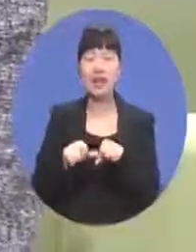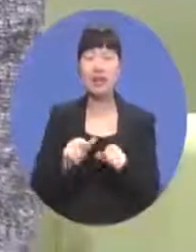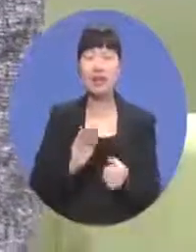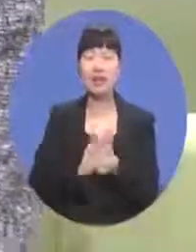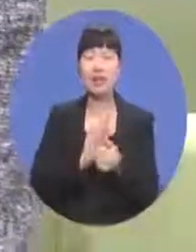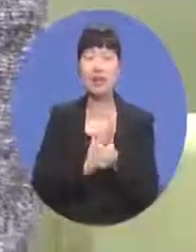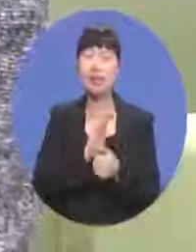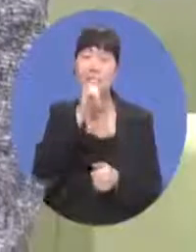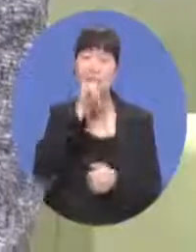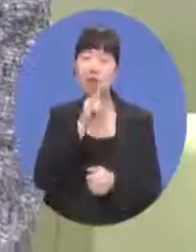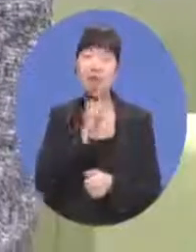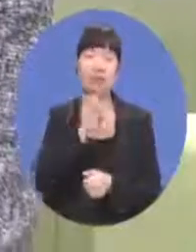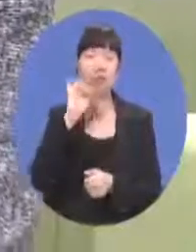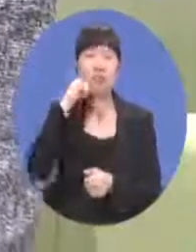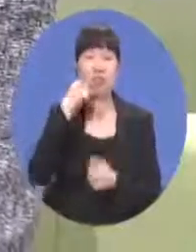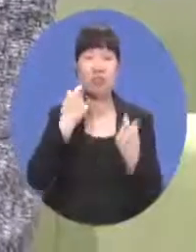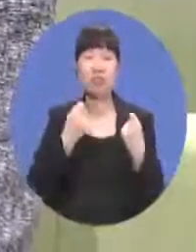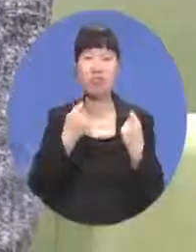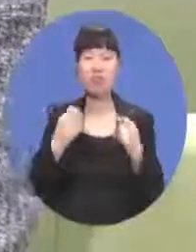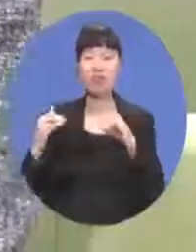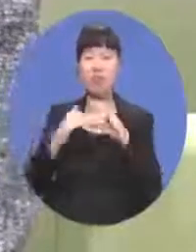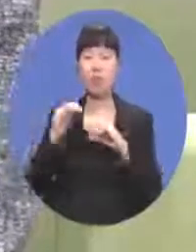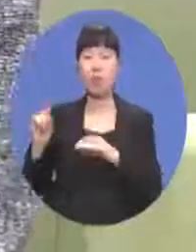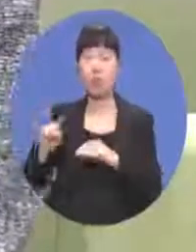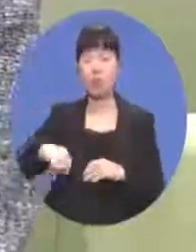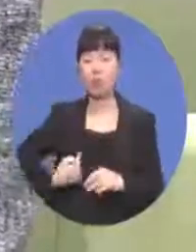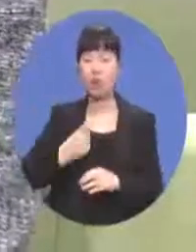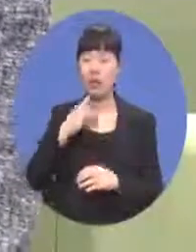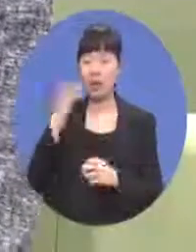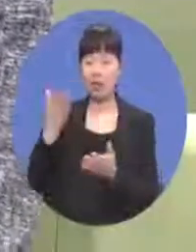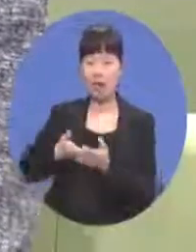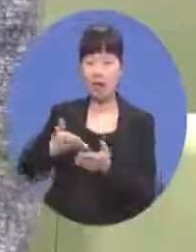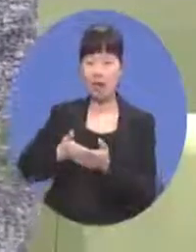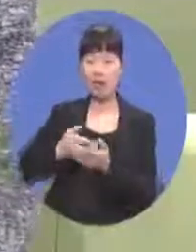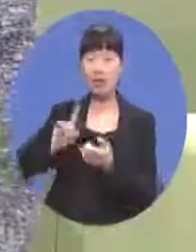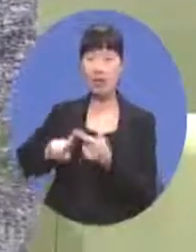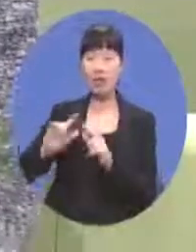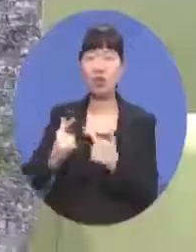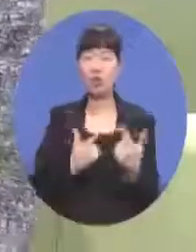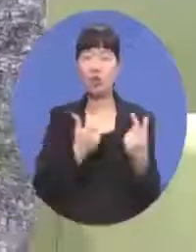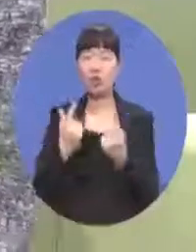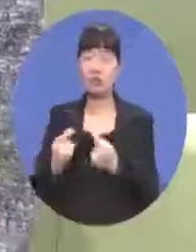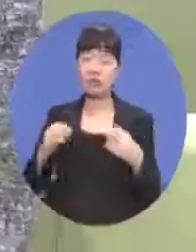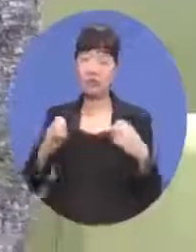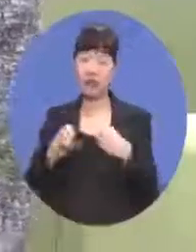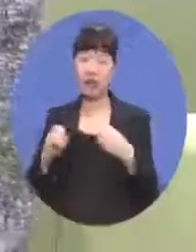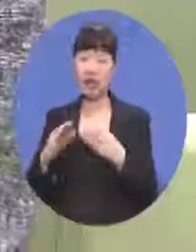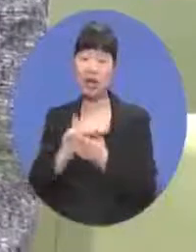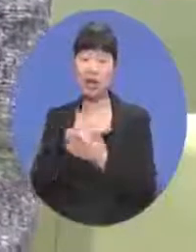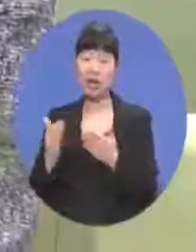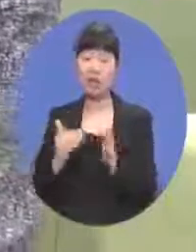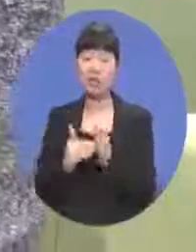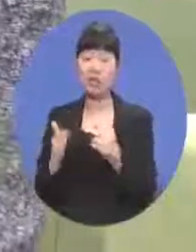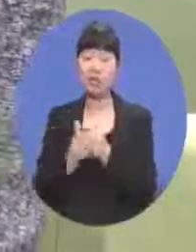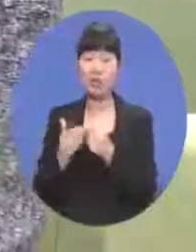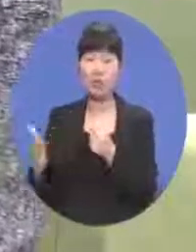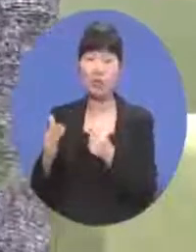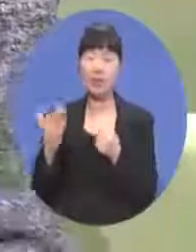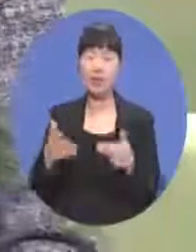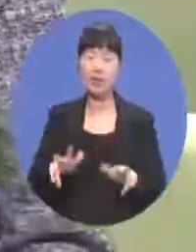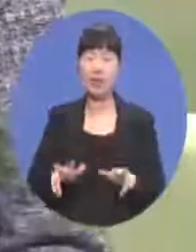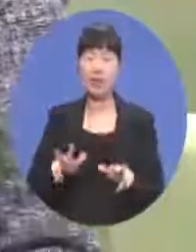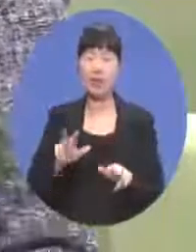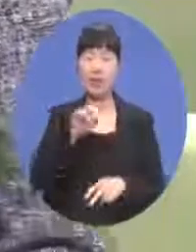말할 수는 없어요. 그러니까 의사소통은 정말 일방적으로 말하는 게 아니라 함께 이야기를 그렇죠. 나누는 거예요. 네. 그런데